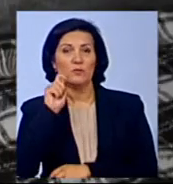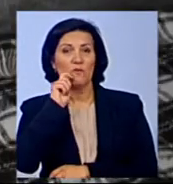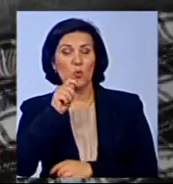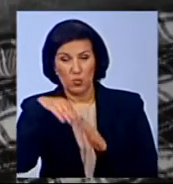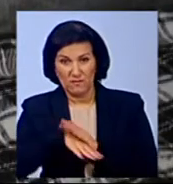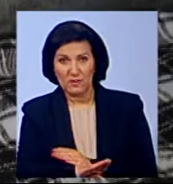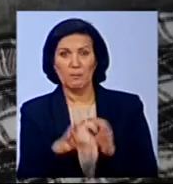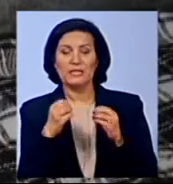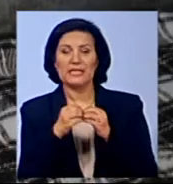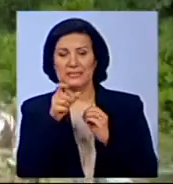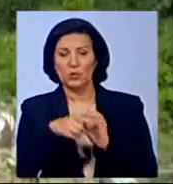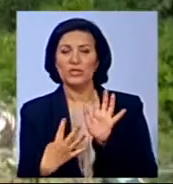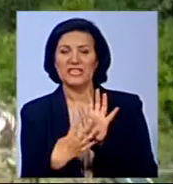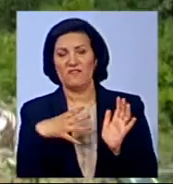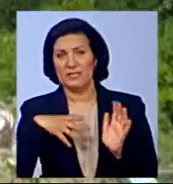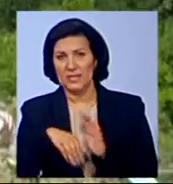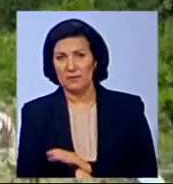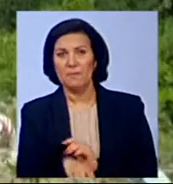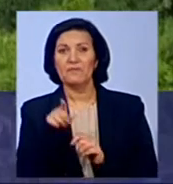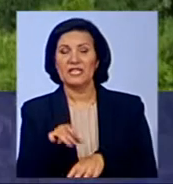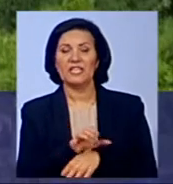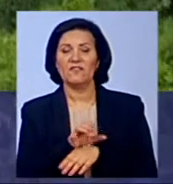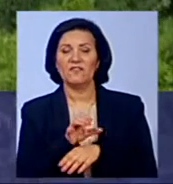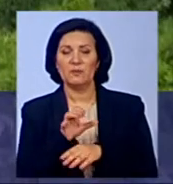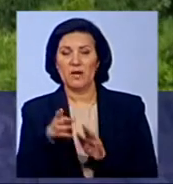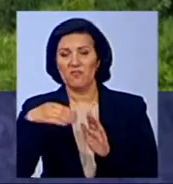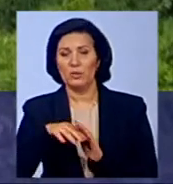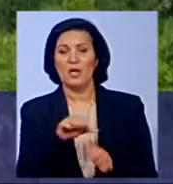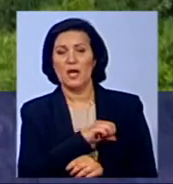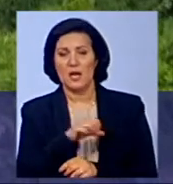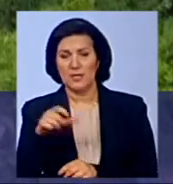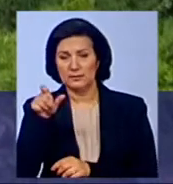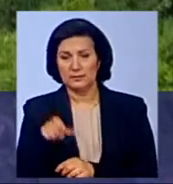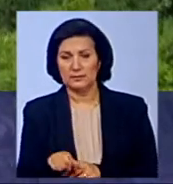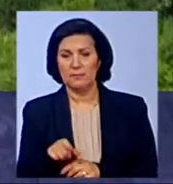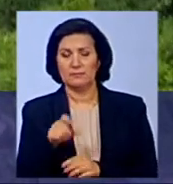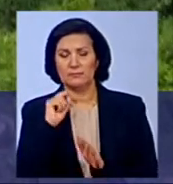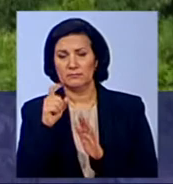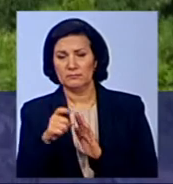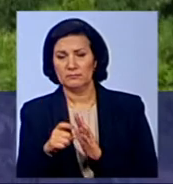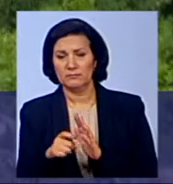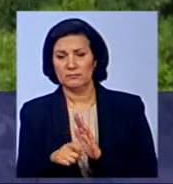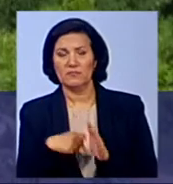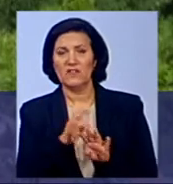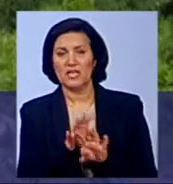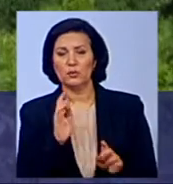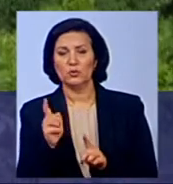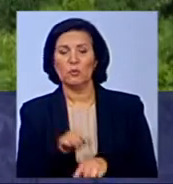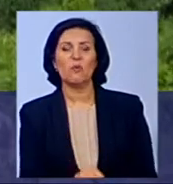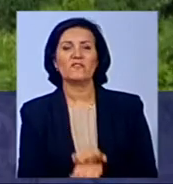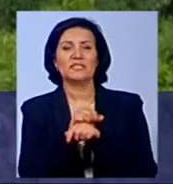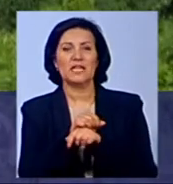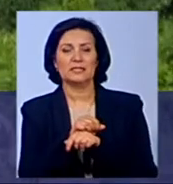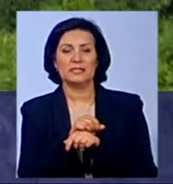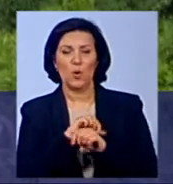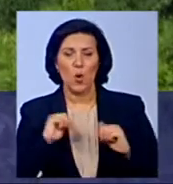людей, 9 загинули. Станичний їх відправив в цей бункер, а сам вже дав знати в гарнізон, що тут є повстанці, і